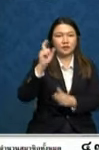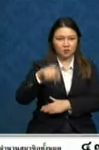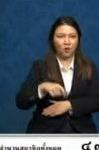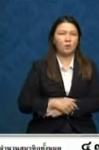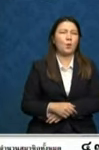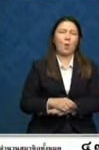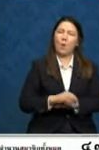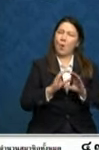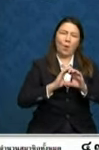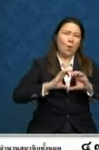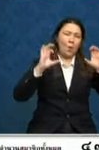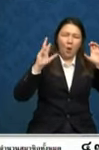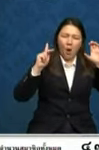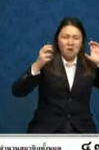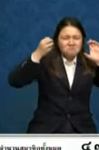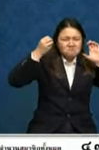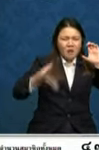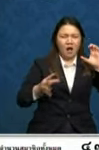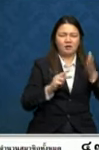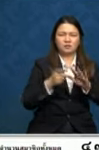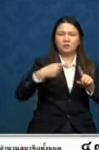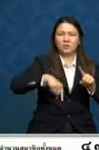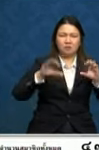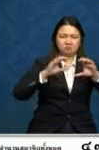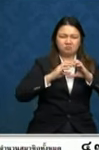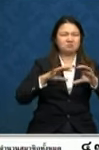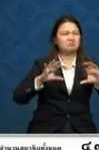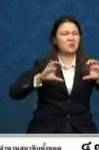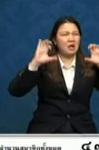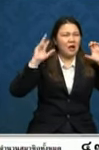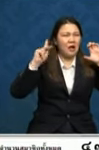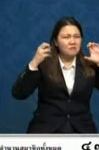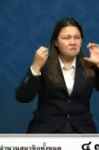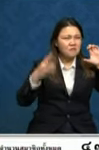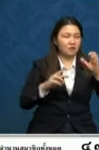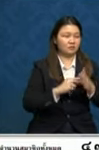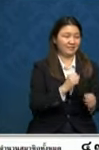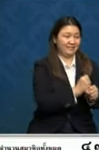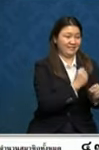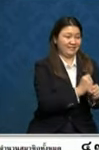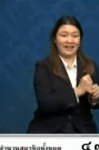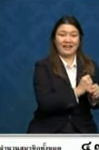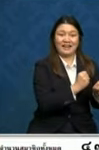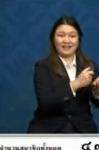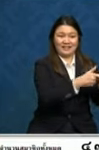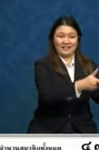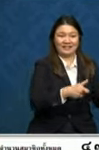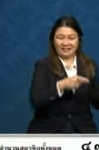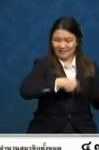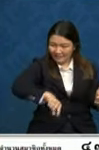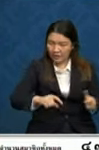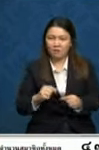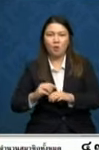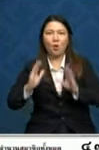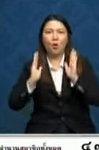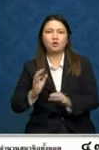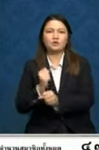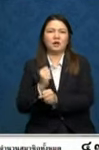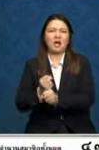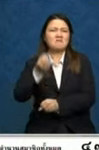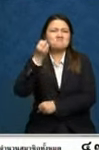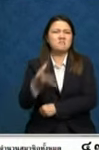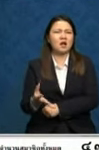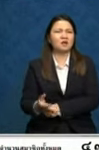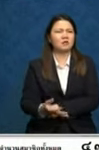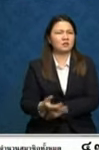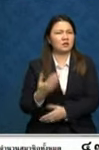ากเกินความจำเป็นมากเกินกว่างานที่มีอยู่งบประมาณรายจ่ายประจำปี 3.7 ล้านล้าน